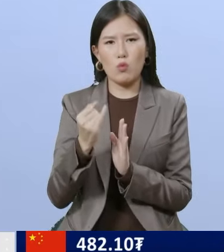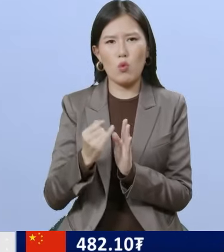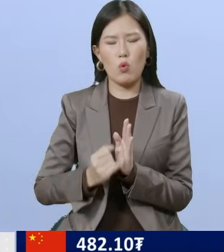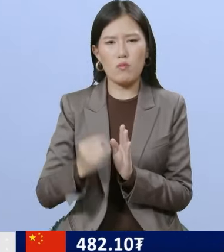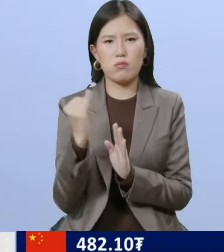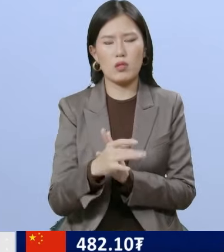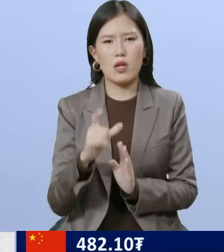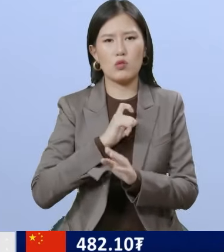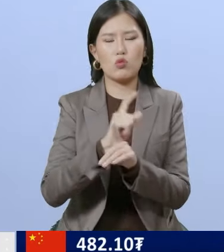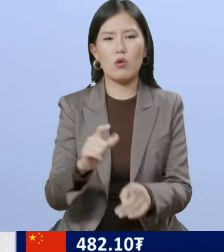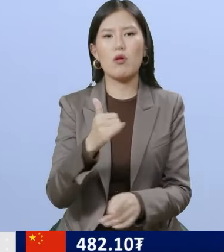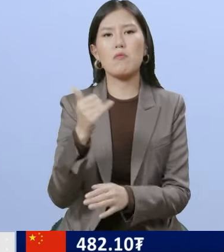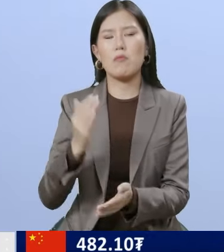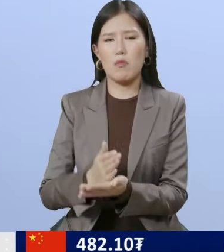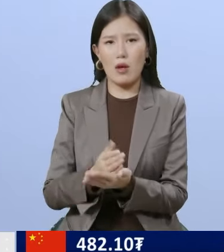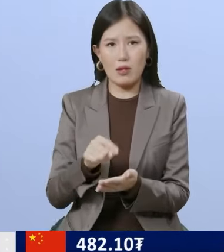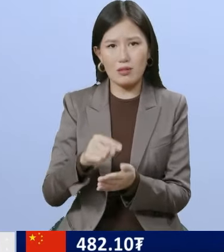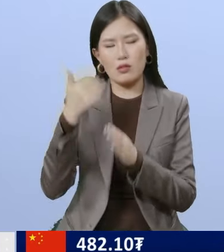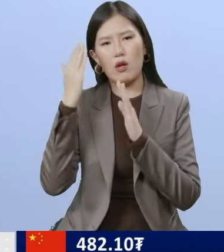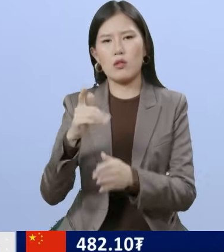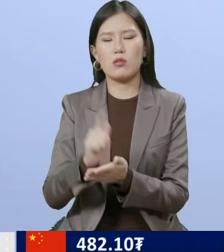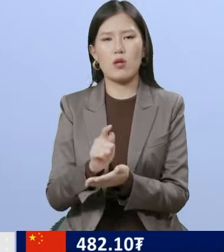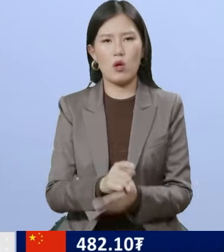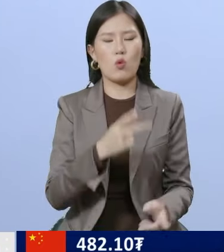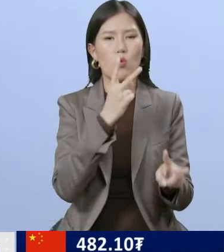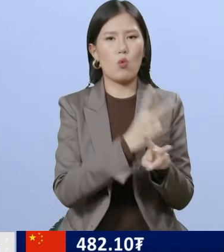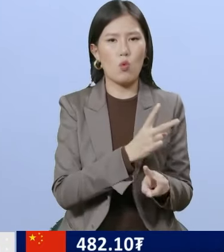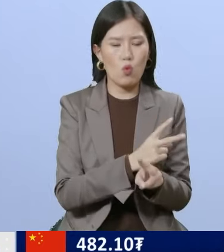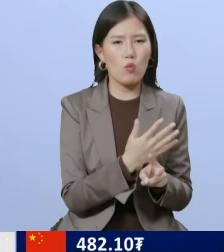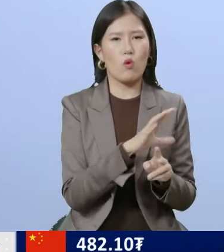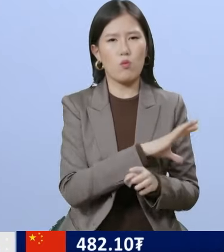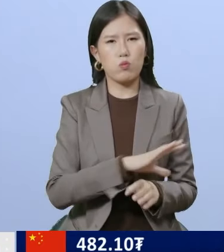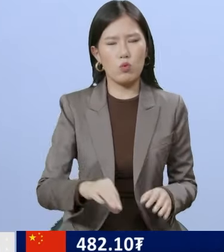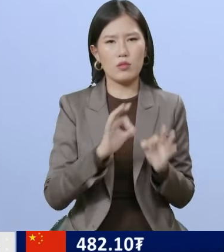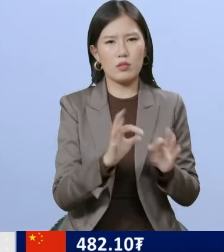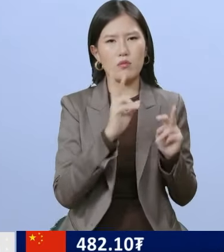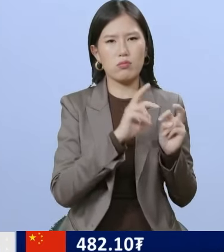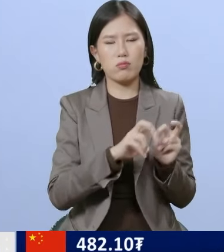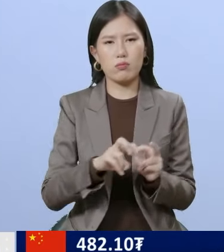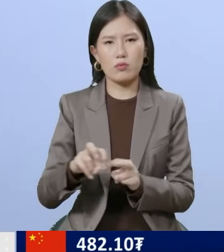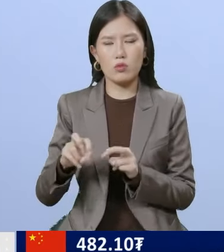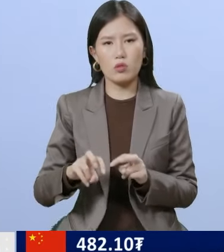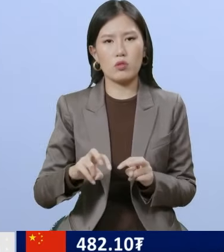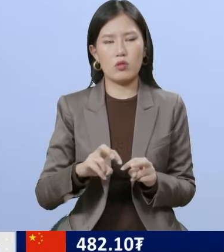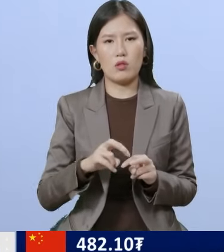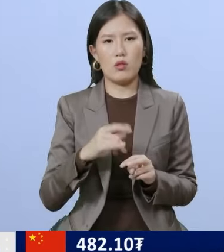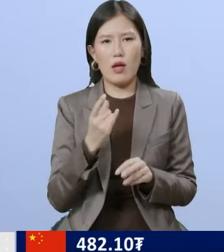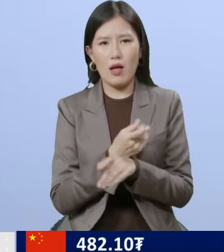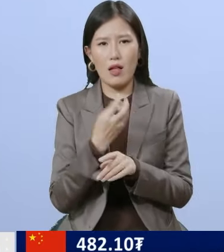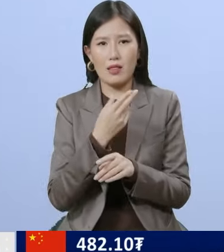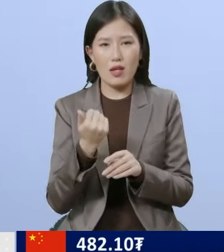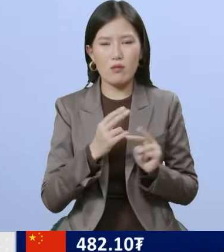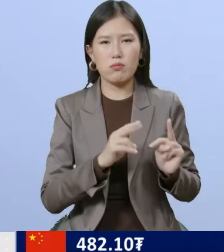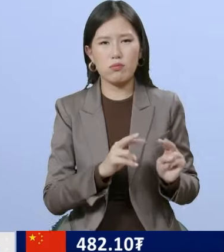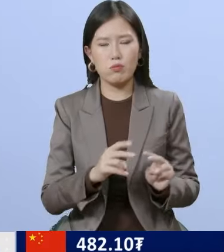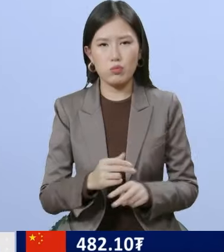Хүний эрхийн зөрчилтөй холбоотой асуудлуудыг онцгой анхаарч хууль эрх зүйн орчин бүгдийг нь одоо судалж хагаад энэ зүйлүүдийг бол цэгцэлж